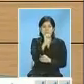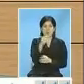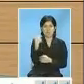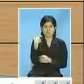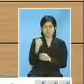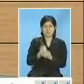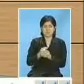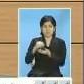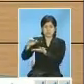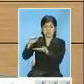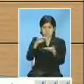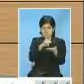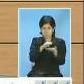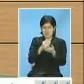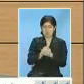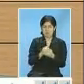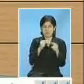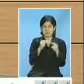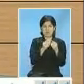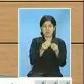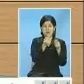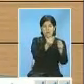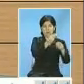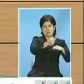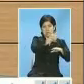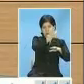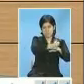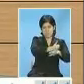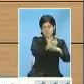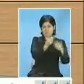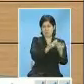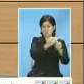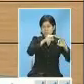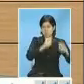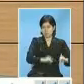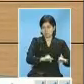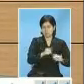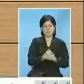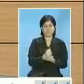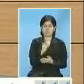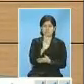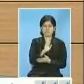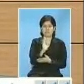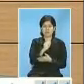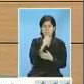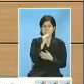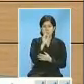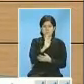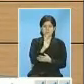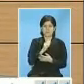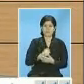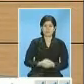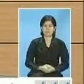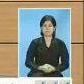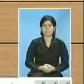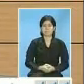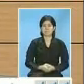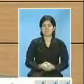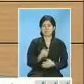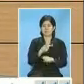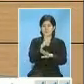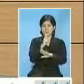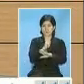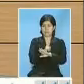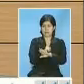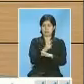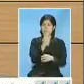าไปให้อธิบดีตัดสินอย่างนี้ไม่ได้ครับท่านประธานครับท่านประธานครับไม่เ